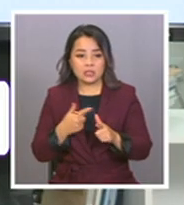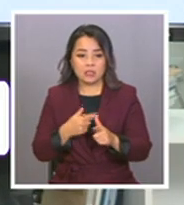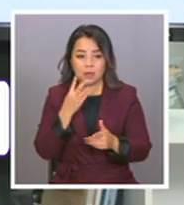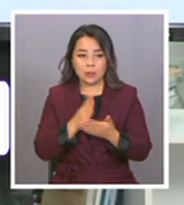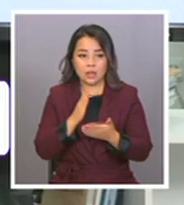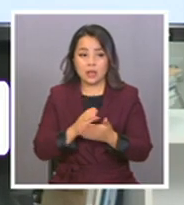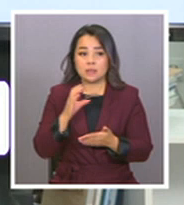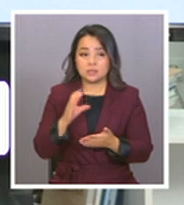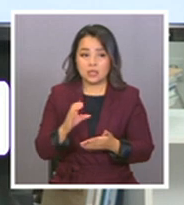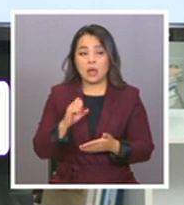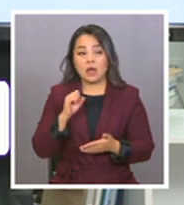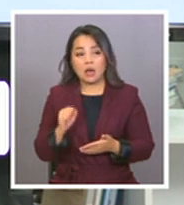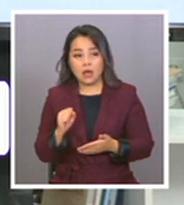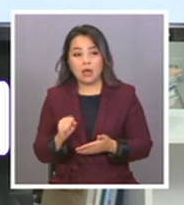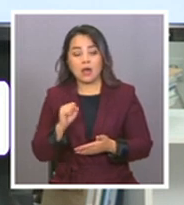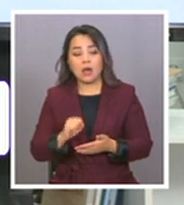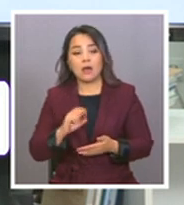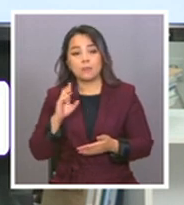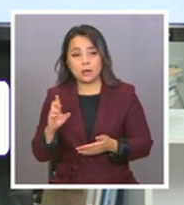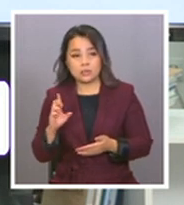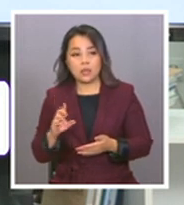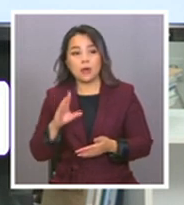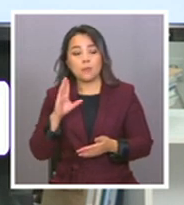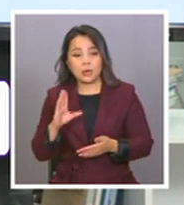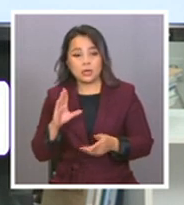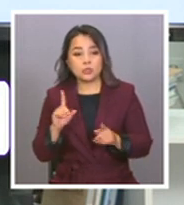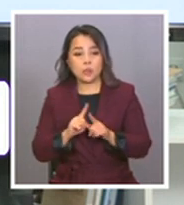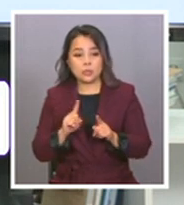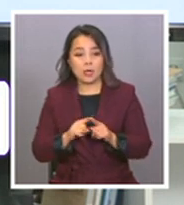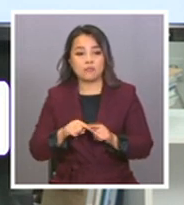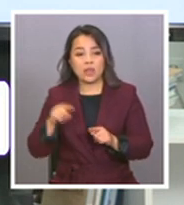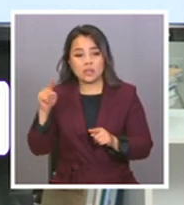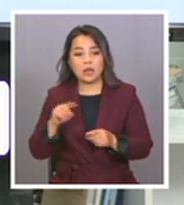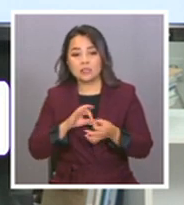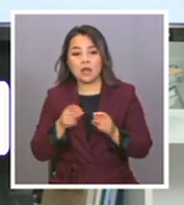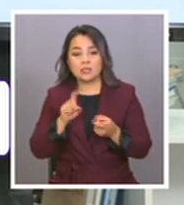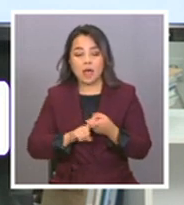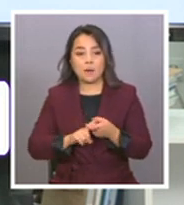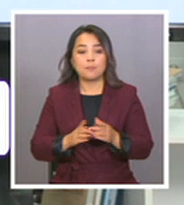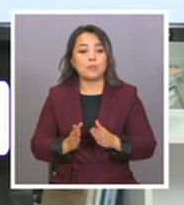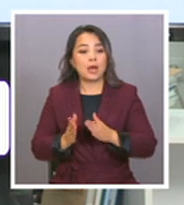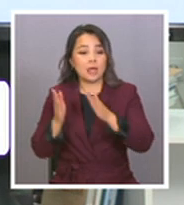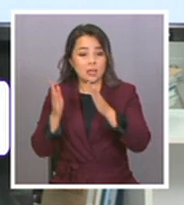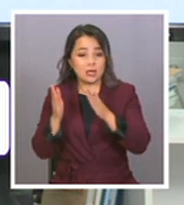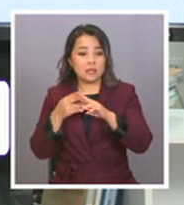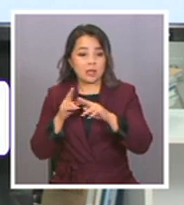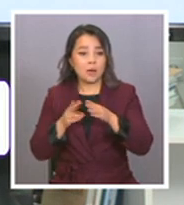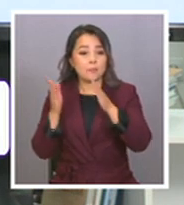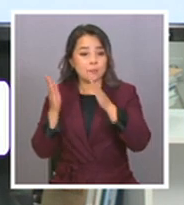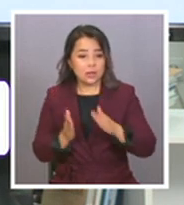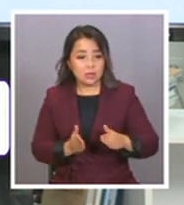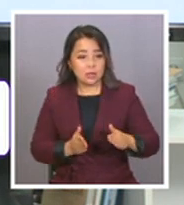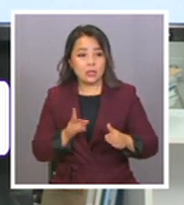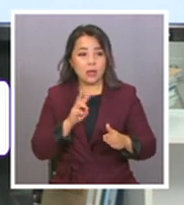А векторымен, АБ векторымен, Б векторымен қалай жатыр? Параллель. Және ол Н,